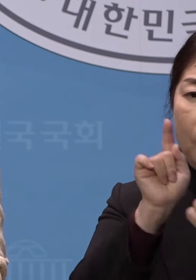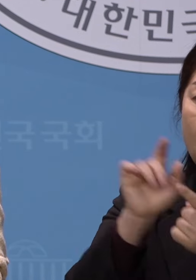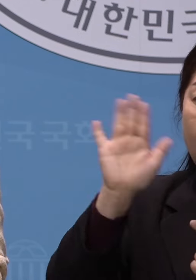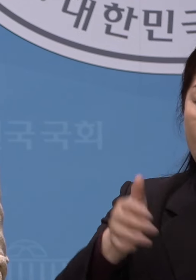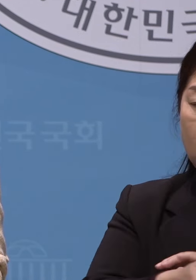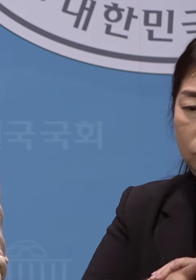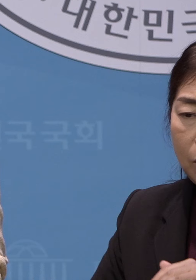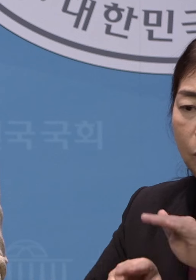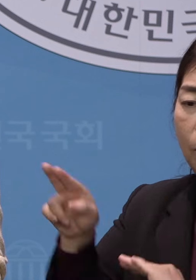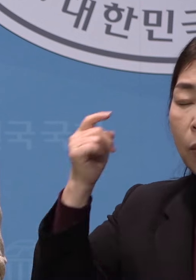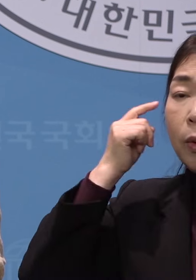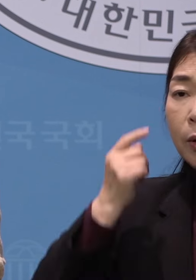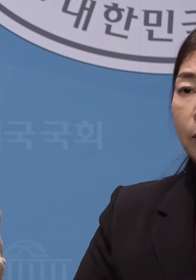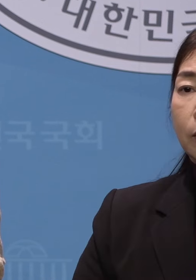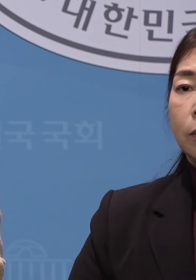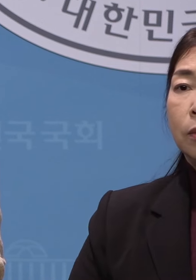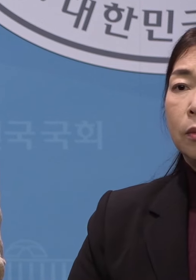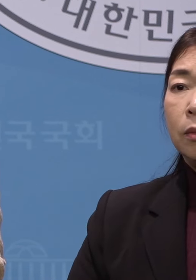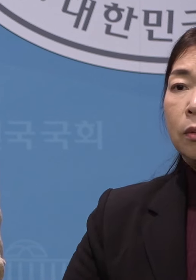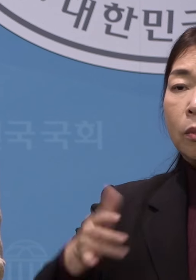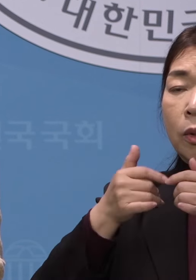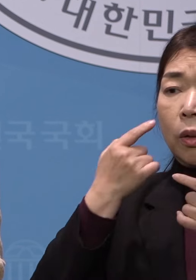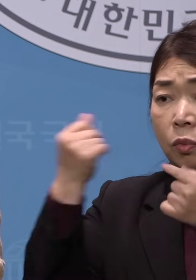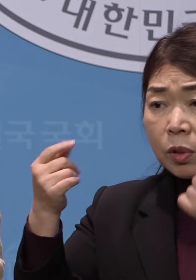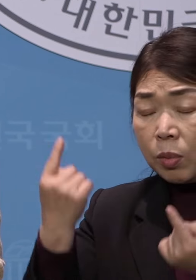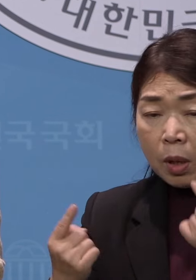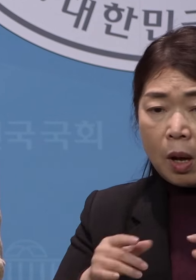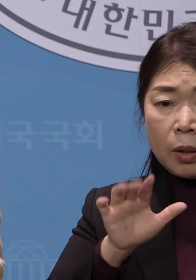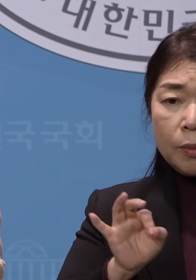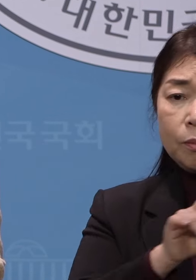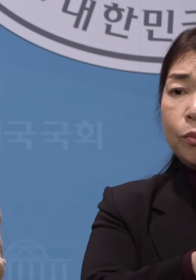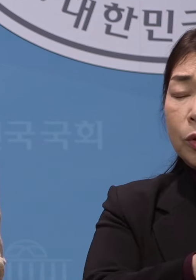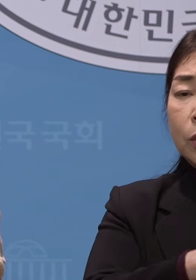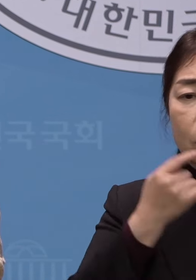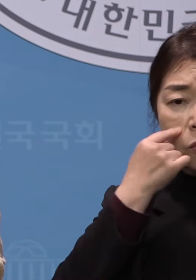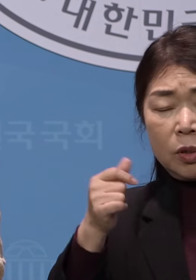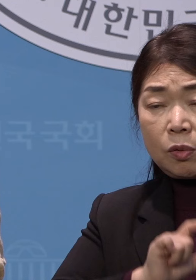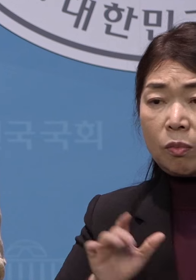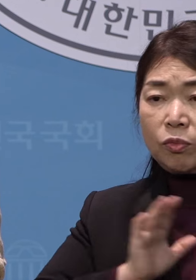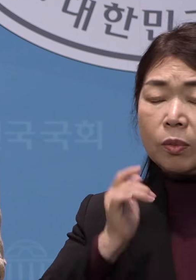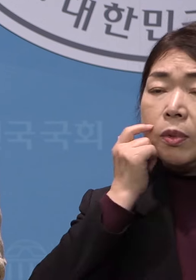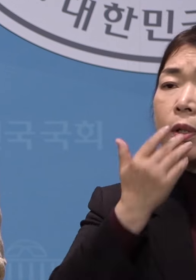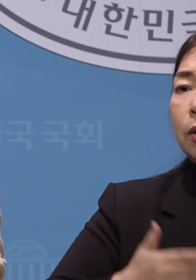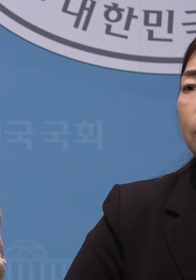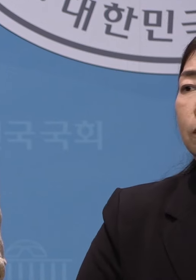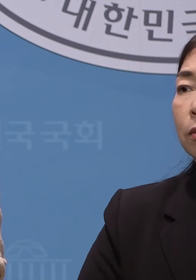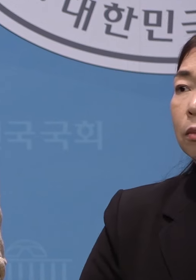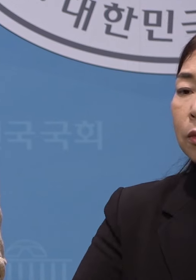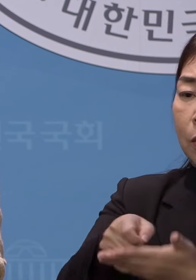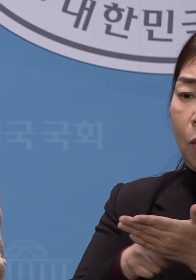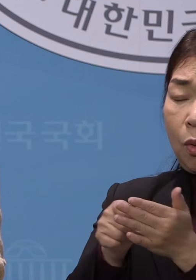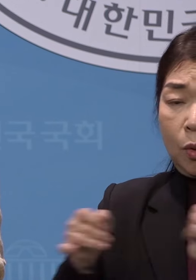합니까? 국민의 눈치보다 김건희 여사의 눈치가 두렵습니까? 언론의 질문보다